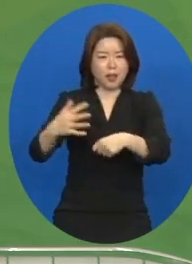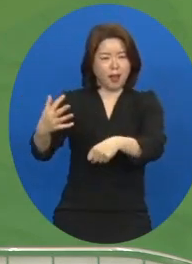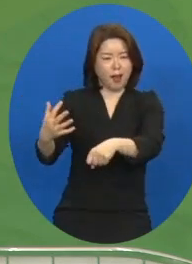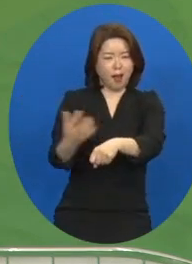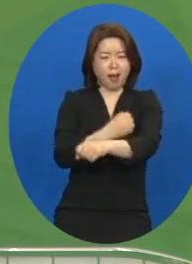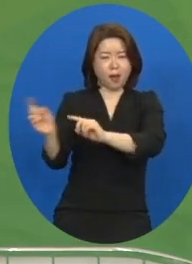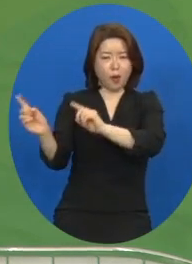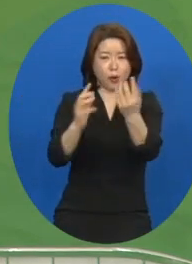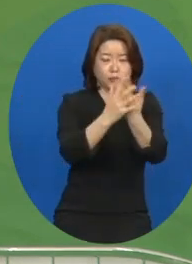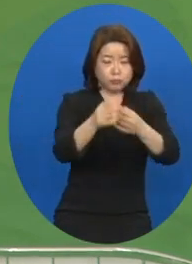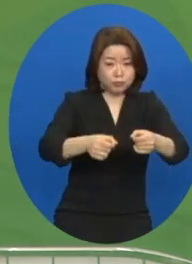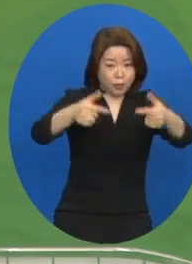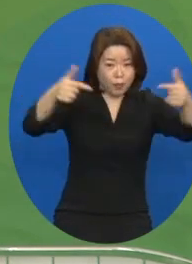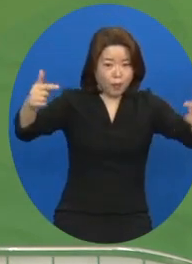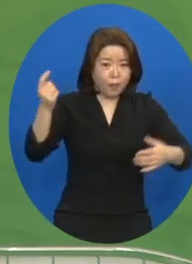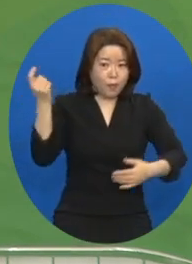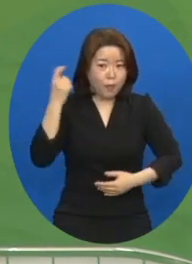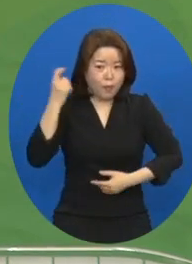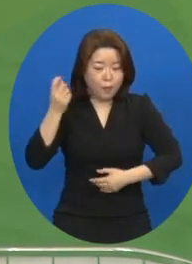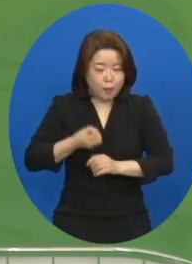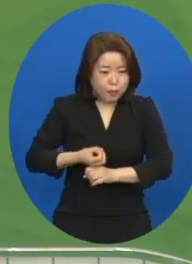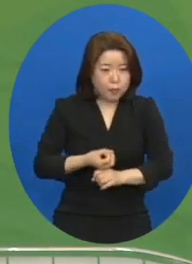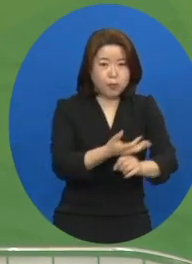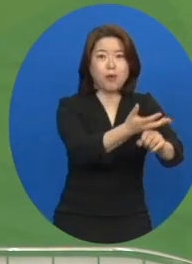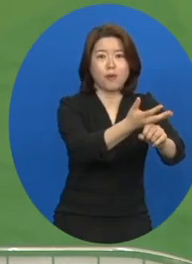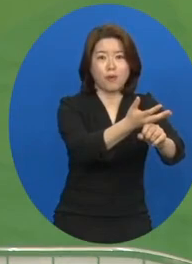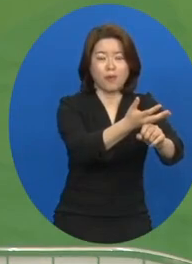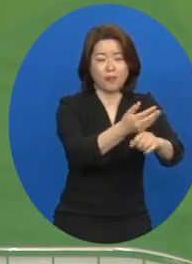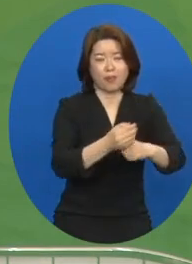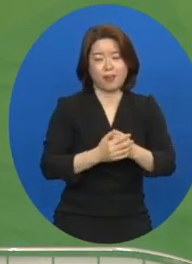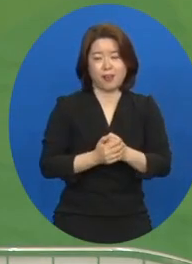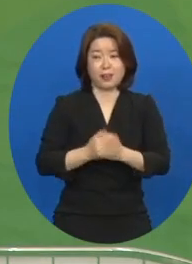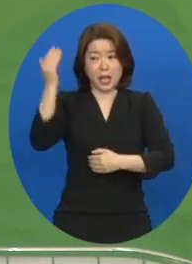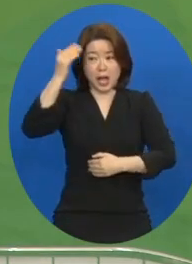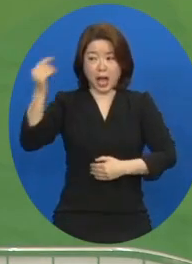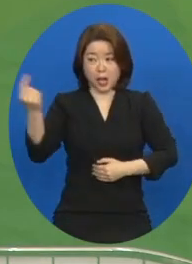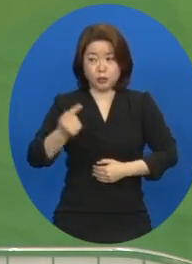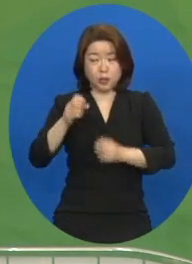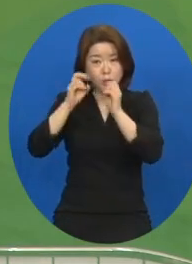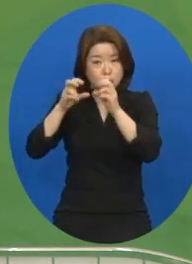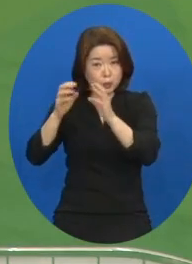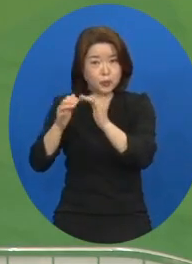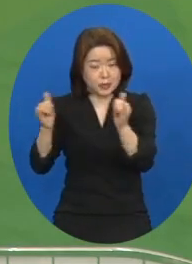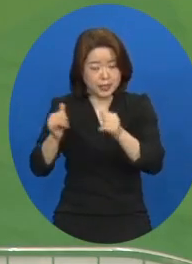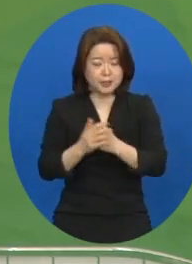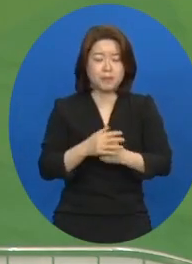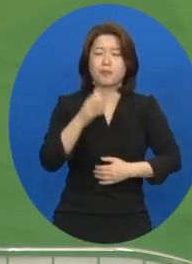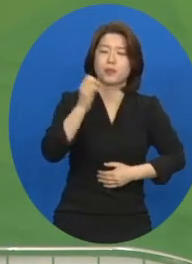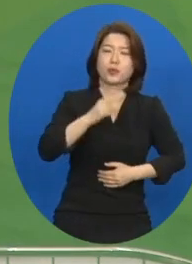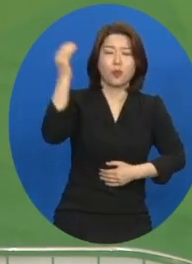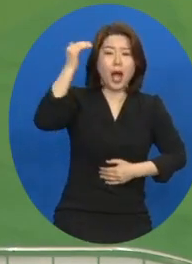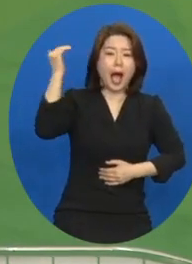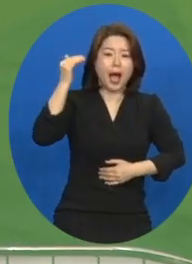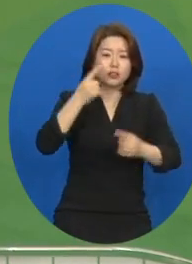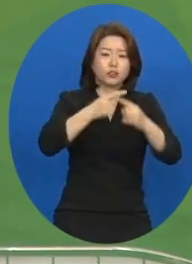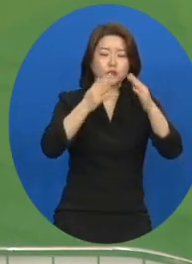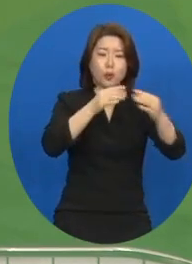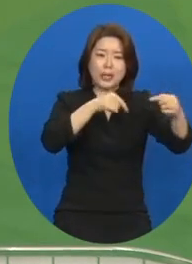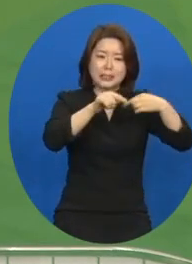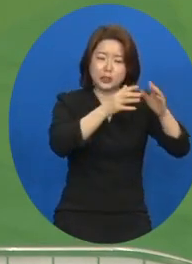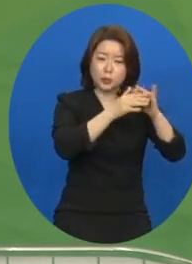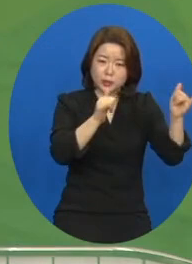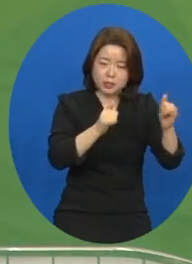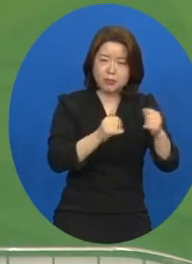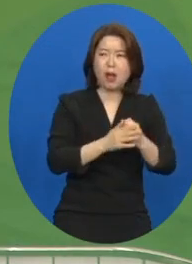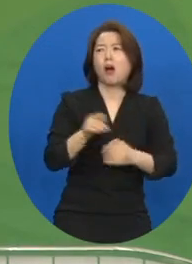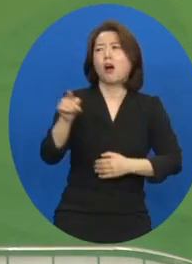부흥이 일어났다는 소식을 전해 주었습니다. 한국에 온 선교사님들과 우리 한국교회 지도자들이